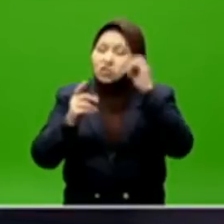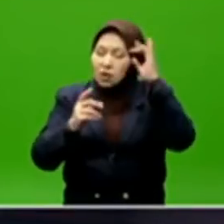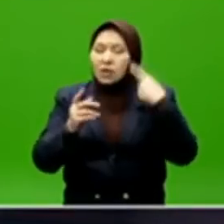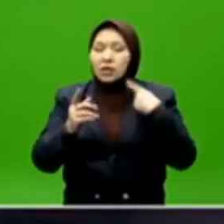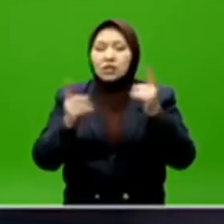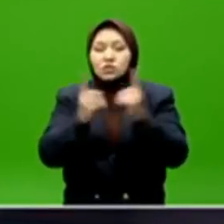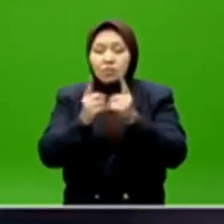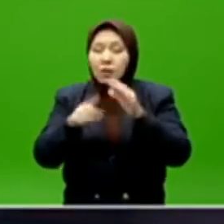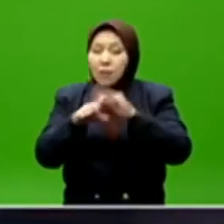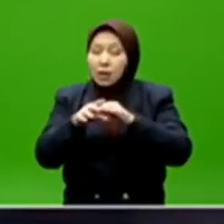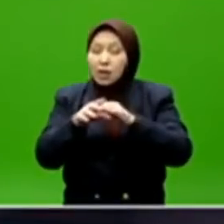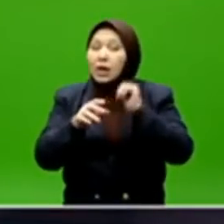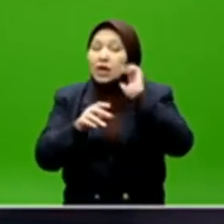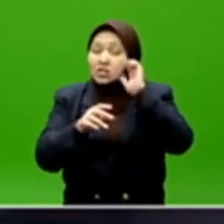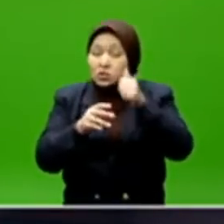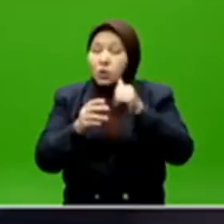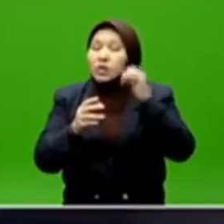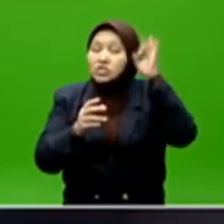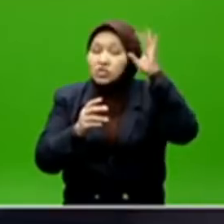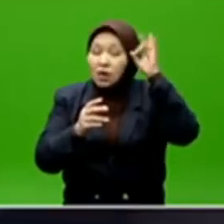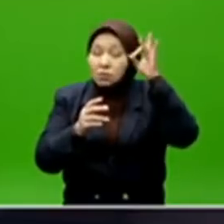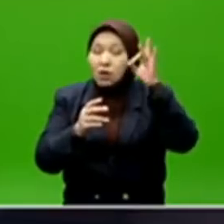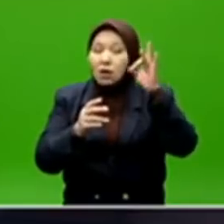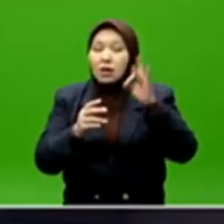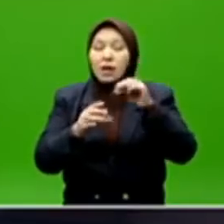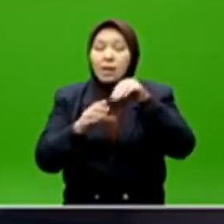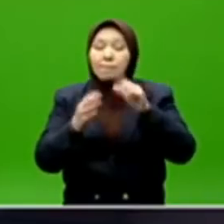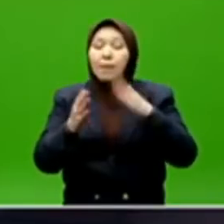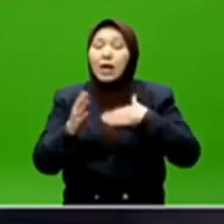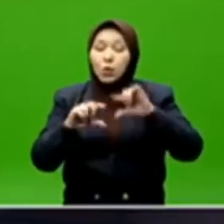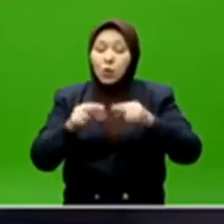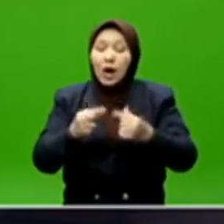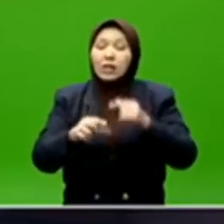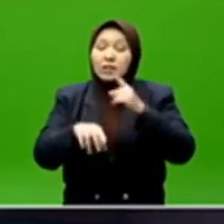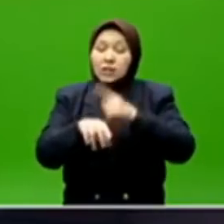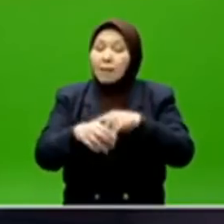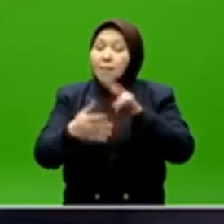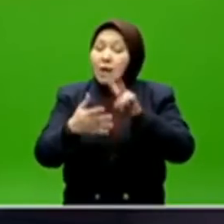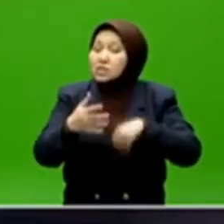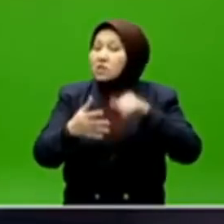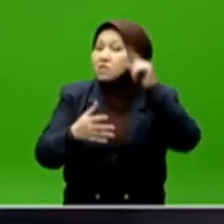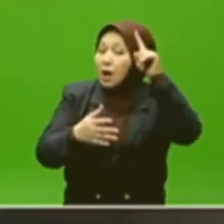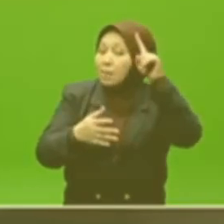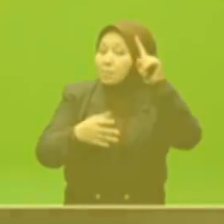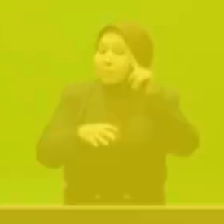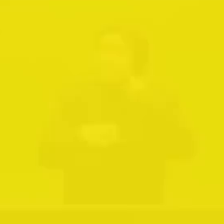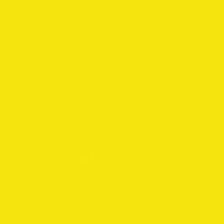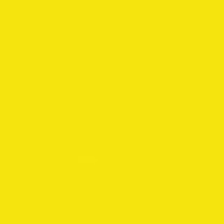pada sesi esok, insyaAllah, ya, dalam My Quran Time, baca faham amal, insyaAllah.